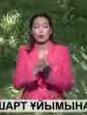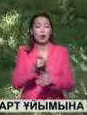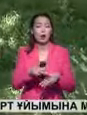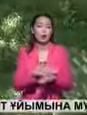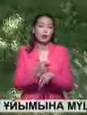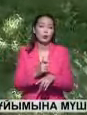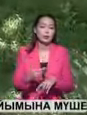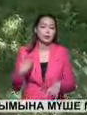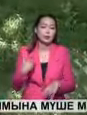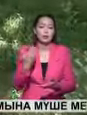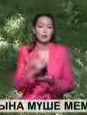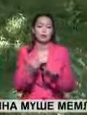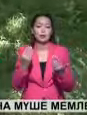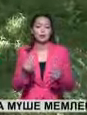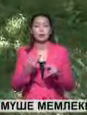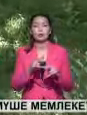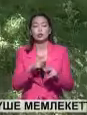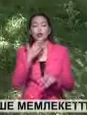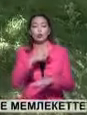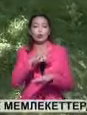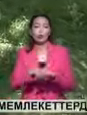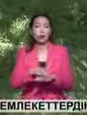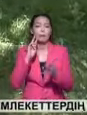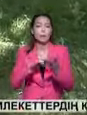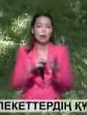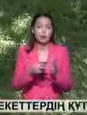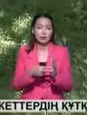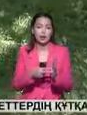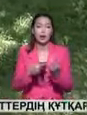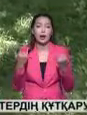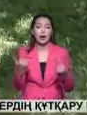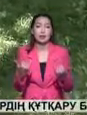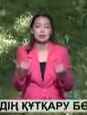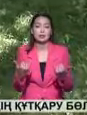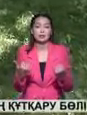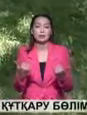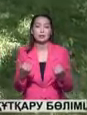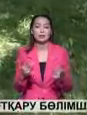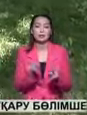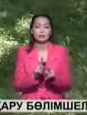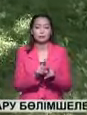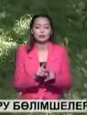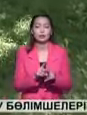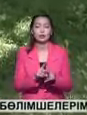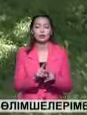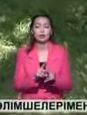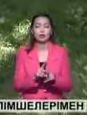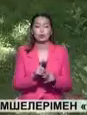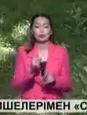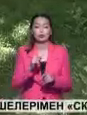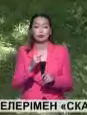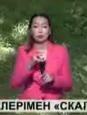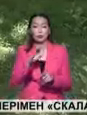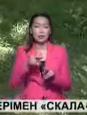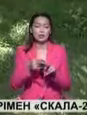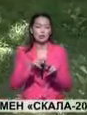пайдалы. Себебі қазір ұлттық қор балаларға деген жобаның өзі қазіргі 300 миллиардтан астам сума олардың